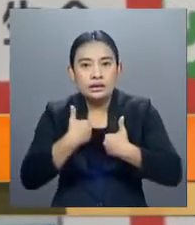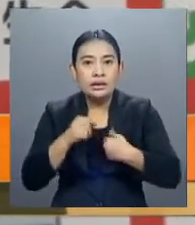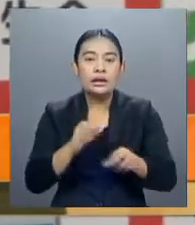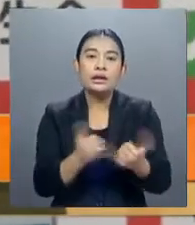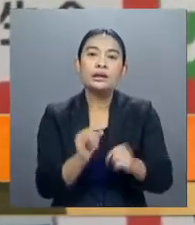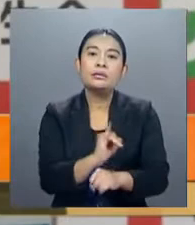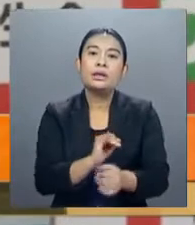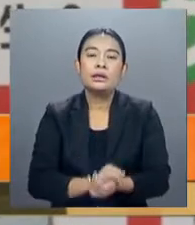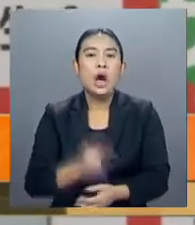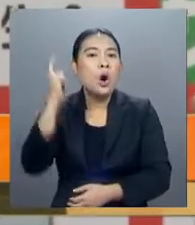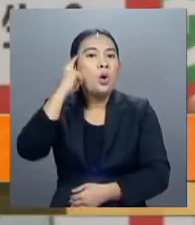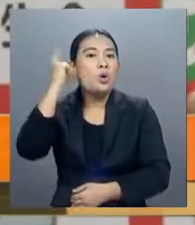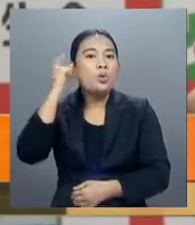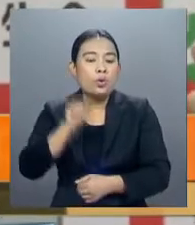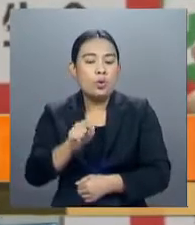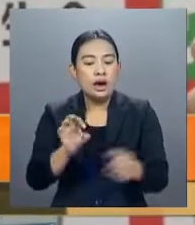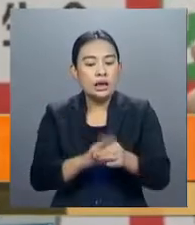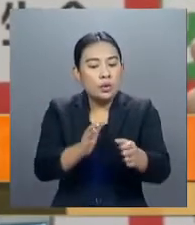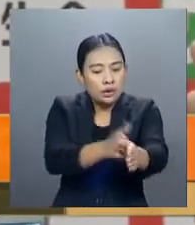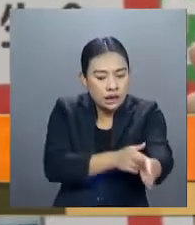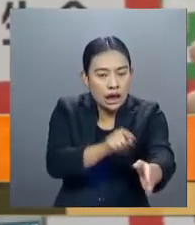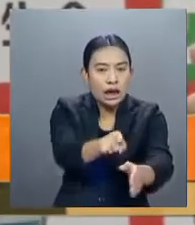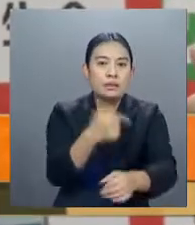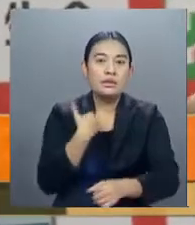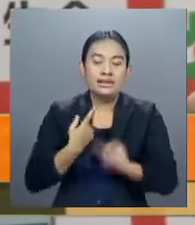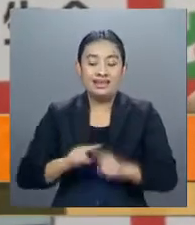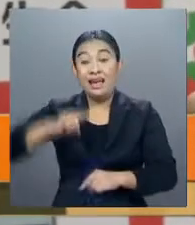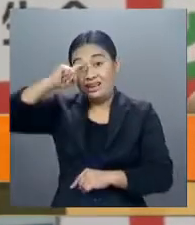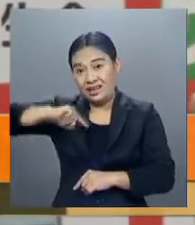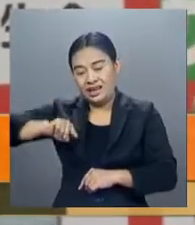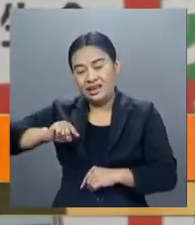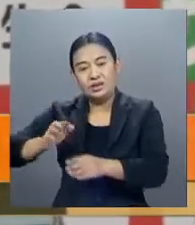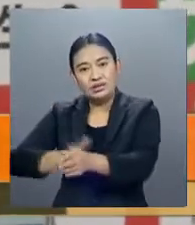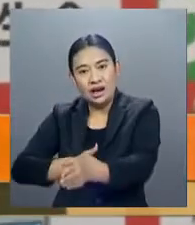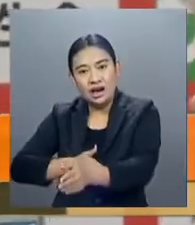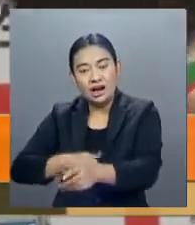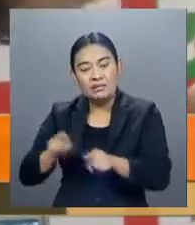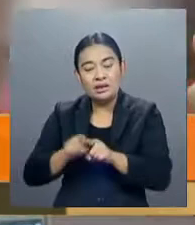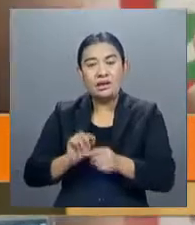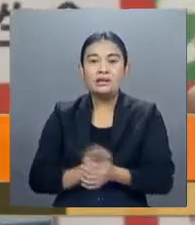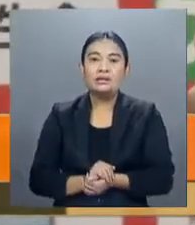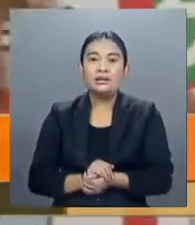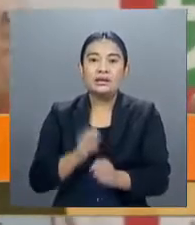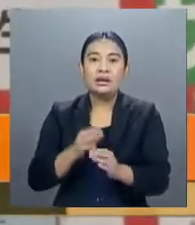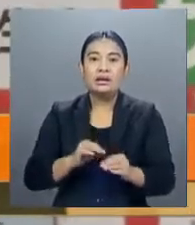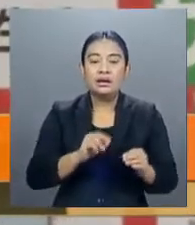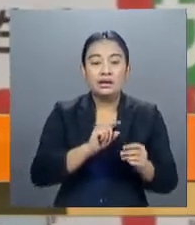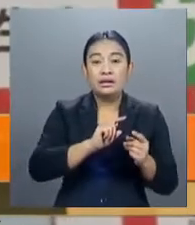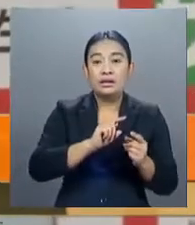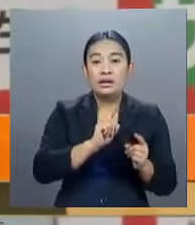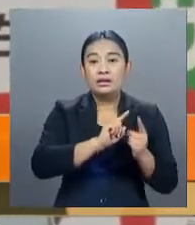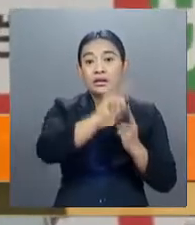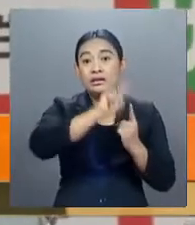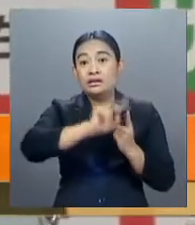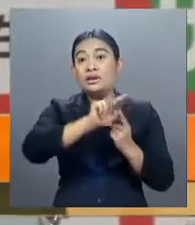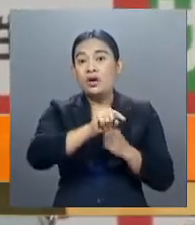บางลูกเนี่ยเขาแบบเคลื่อนที่ช้าแต่เราเองเนี่ยก็เฉื่อยคือมองจากข้างนอกคือ2เซตแรกเนี่ยเรายังเหมือนกับวอร์มเห